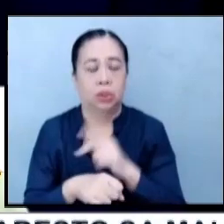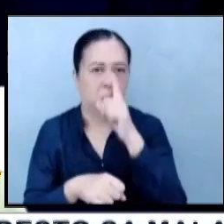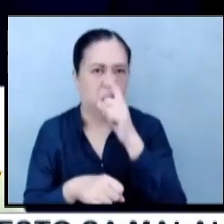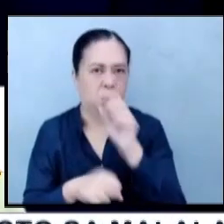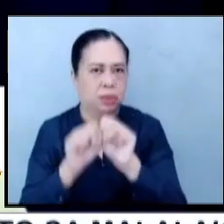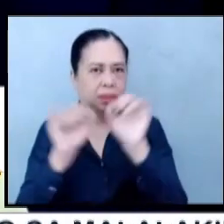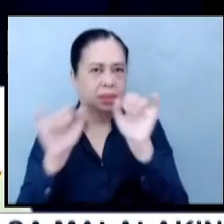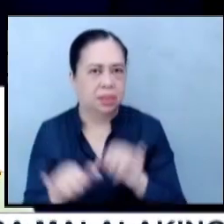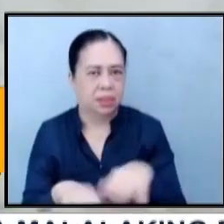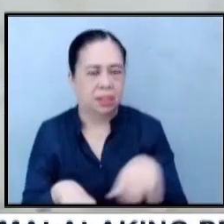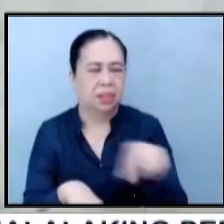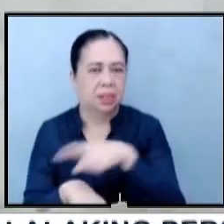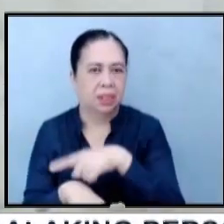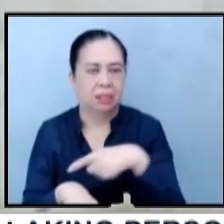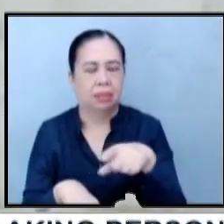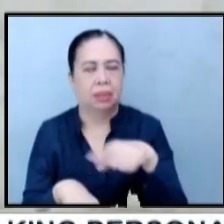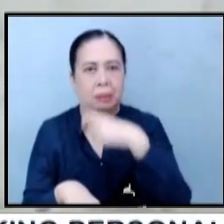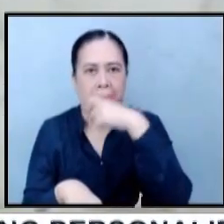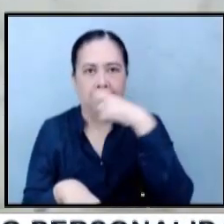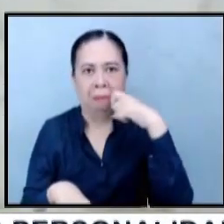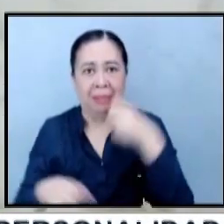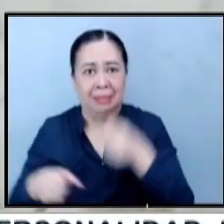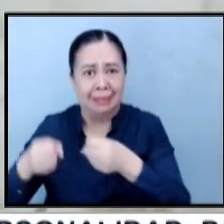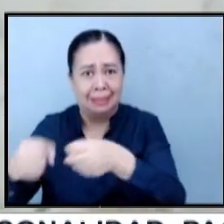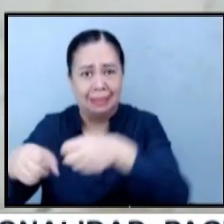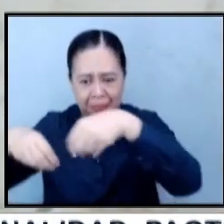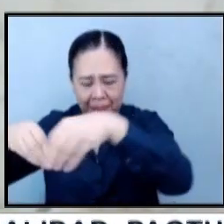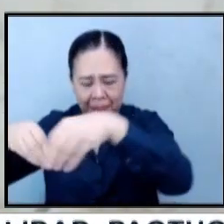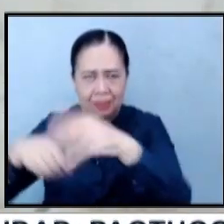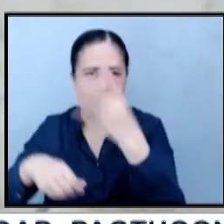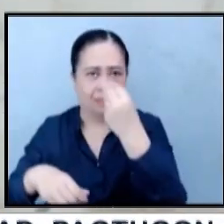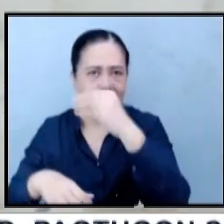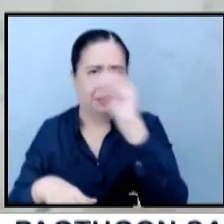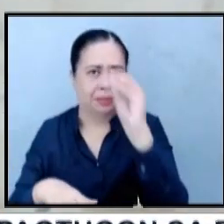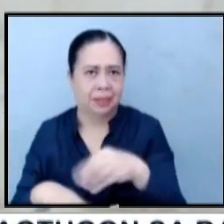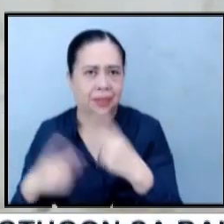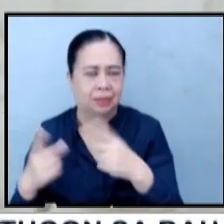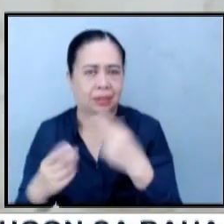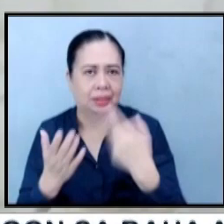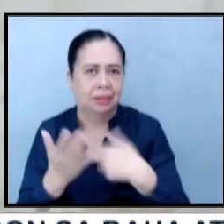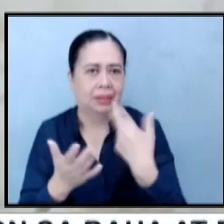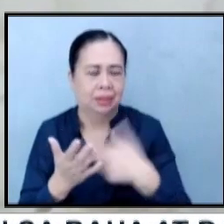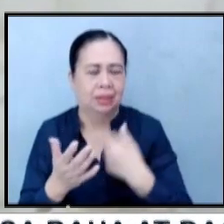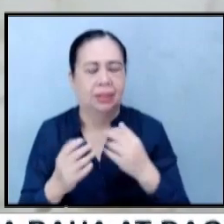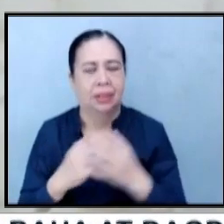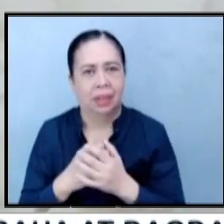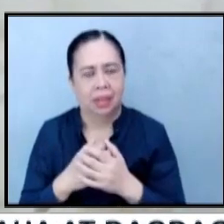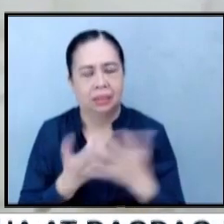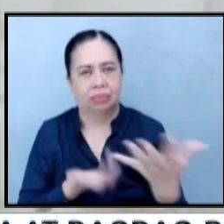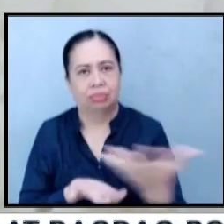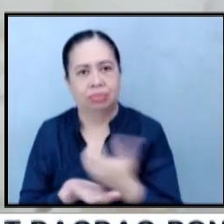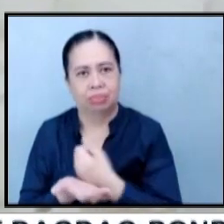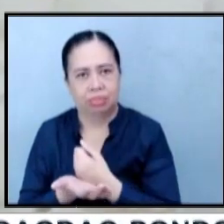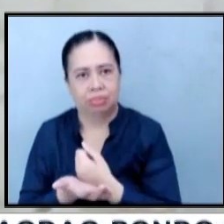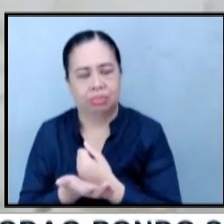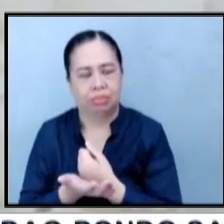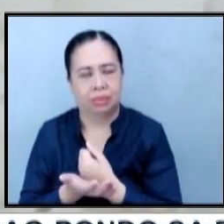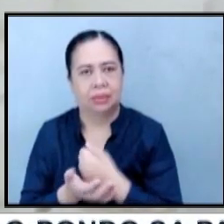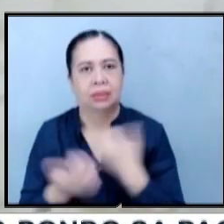sa kalye at sa mga ibang lugar. 50% lang ng bigas ang nakukuha natin sa palay, eh.